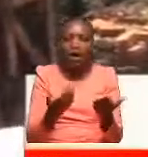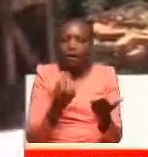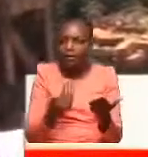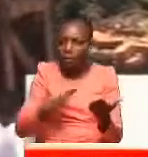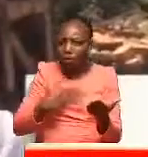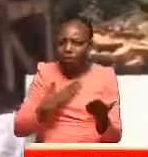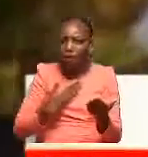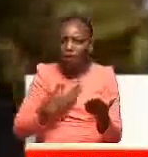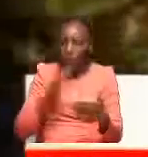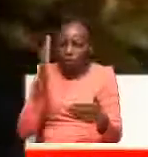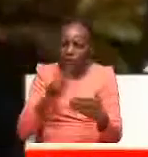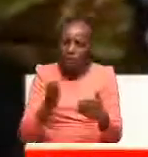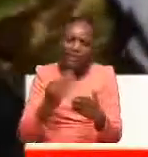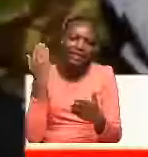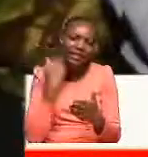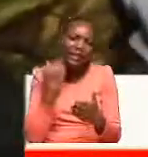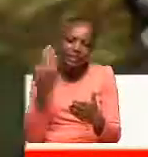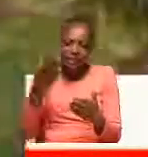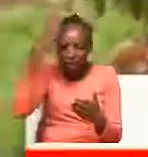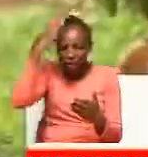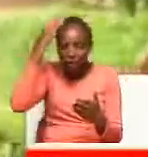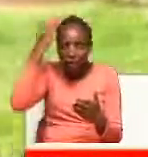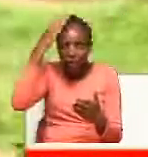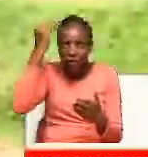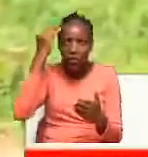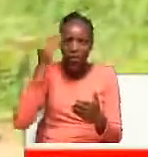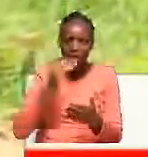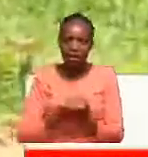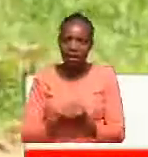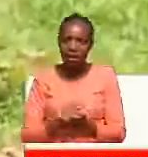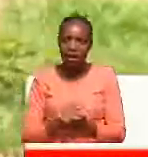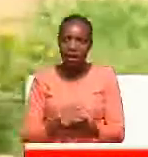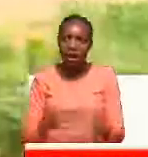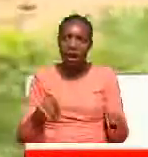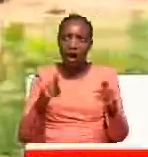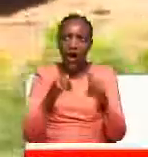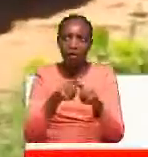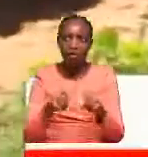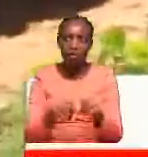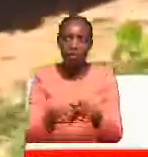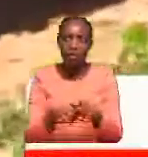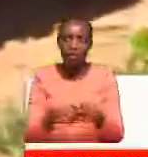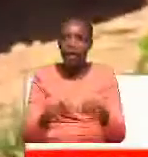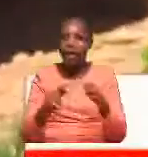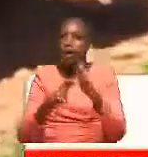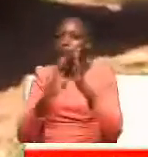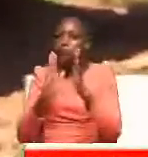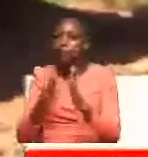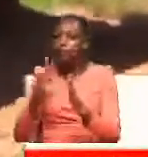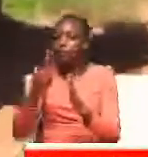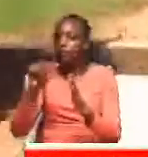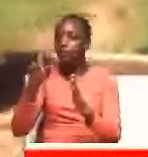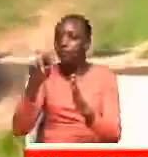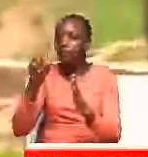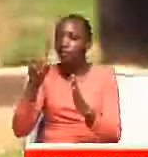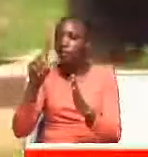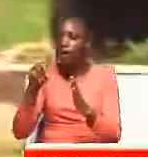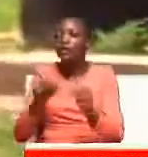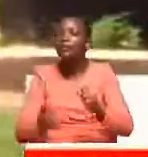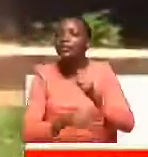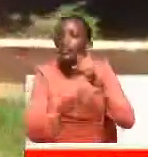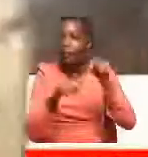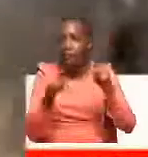kule mpakani Somalia. Kauli hii imeungwa mkono na mwakilishi wadi wa Sangalo Everton Sifuna anayehoji